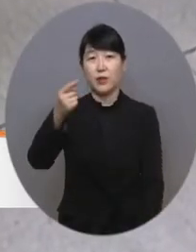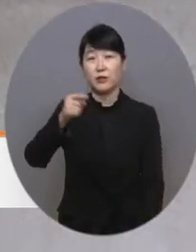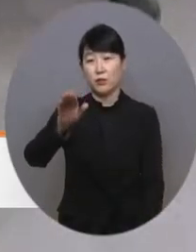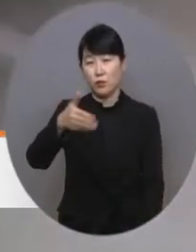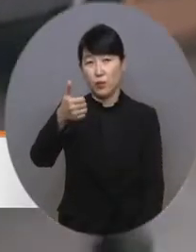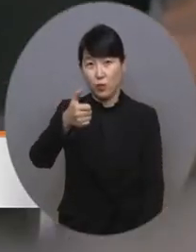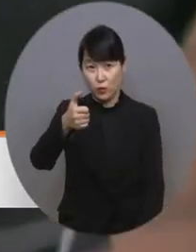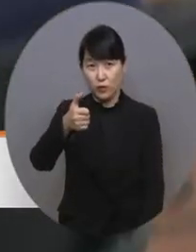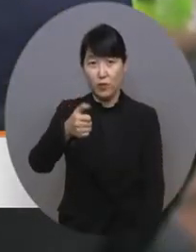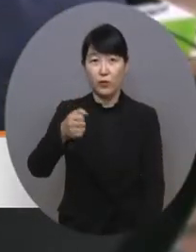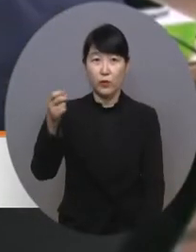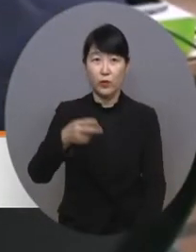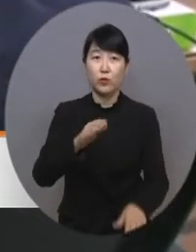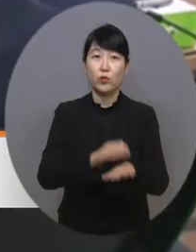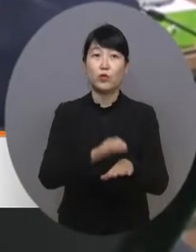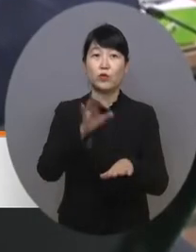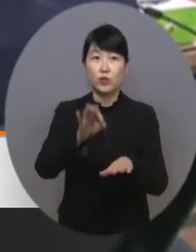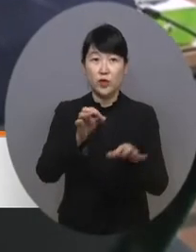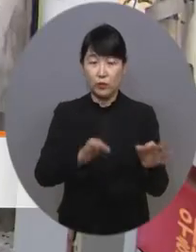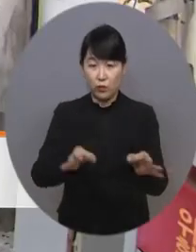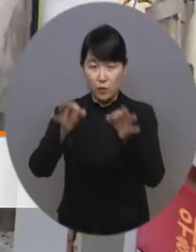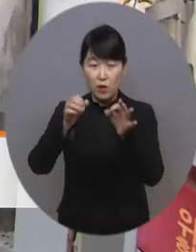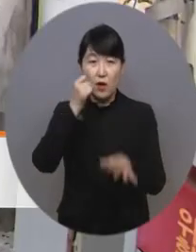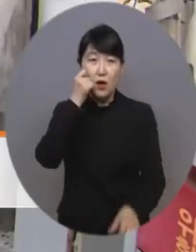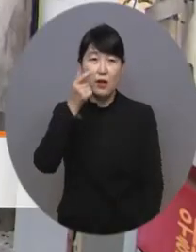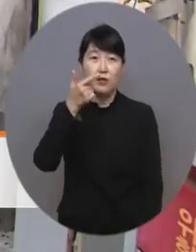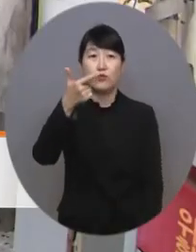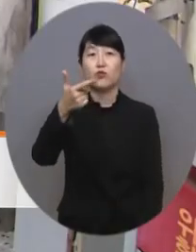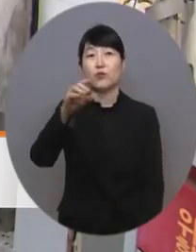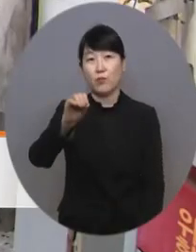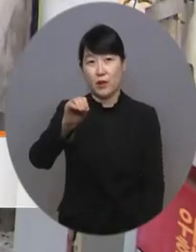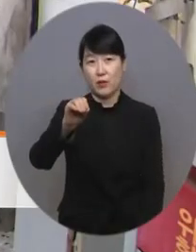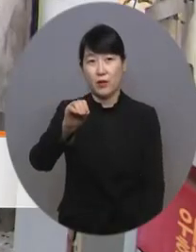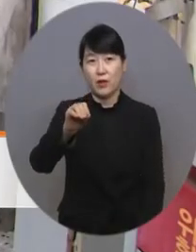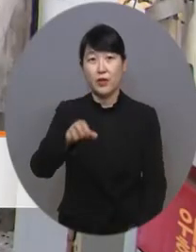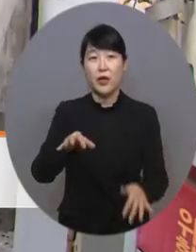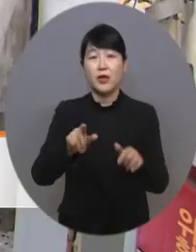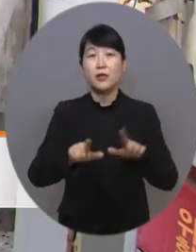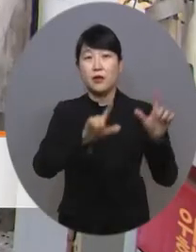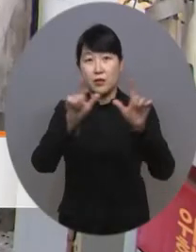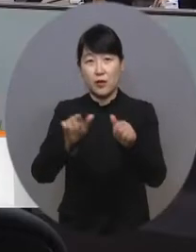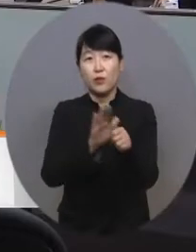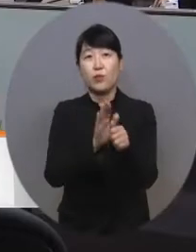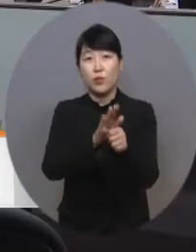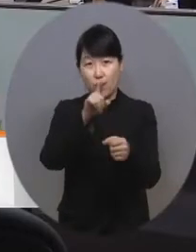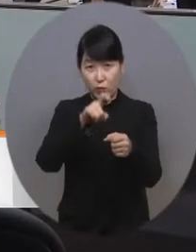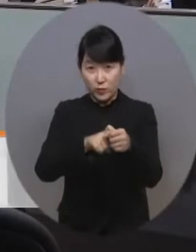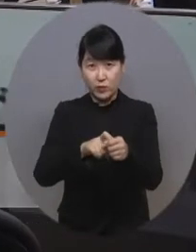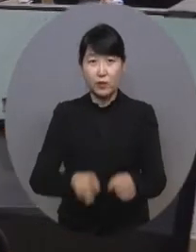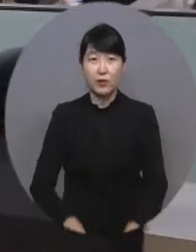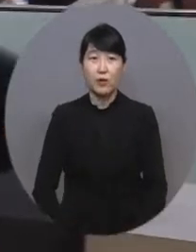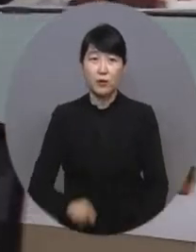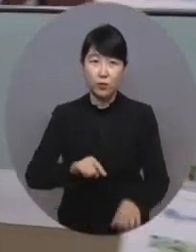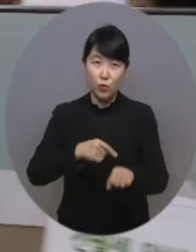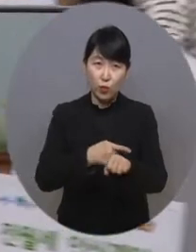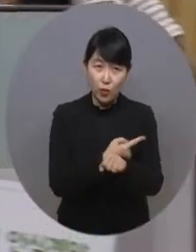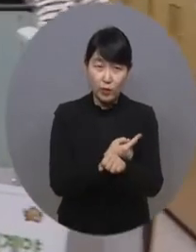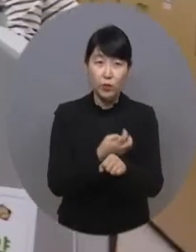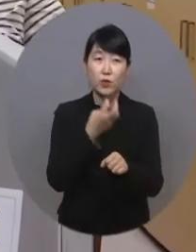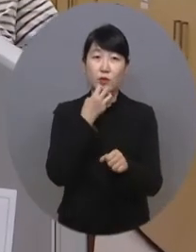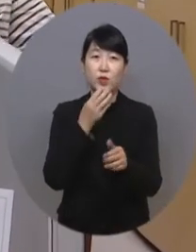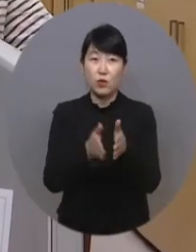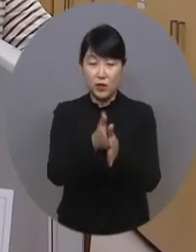인상하고 장애수당도 월 6만원으로 인상해 저소득 장애인의 생활 안정을 도모합니다 이 밖에도 서울형